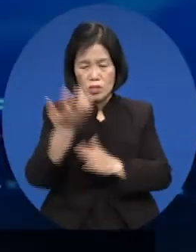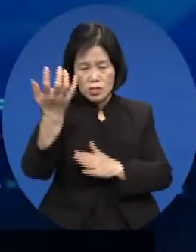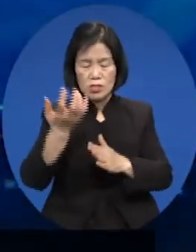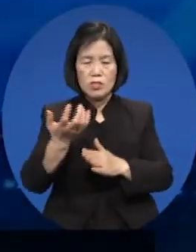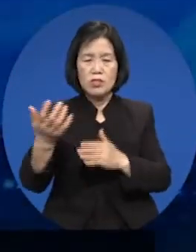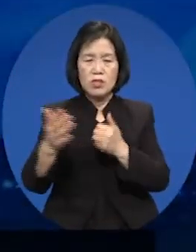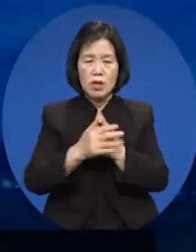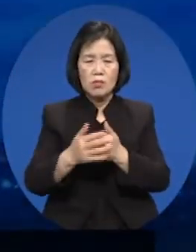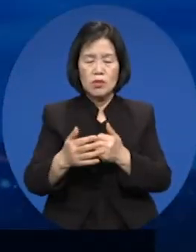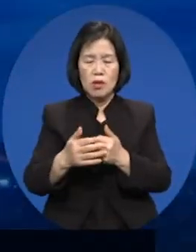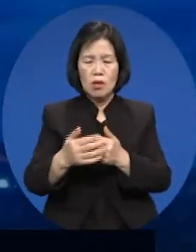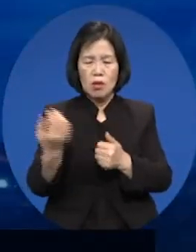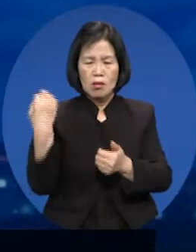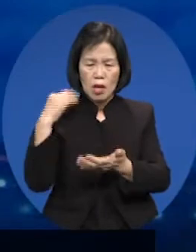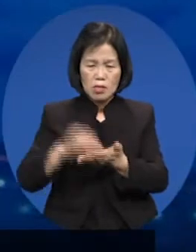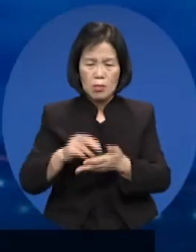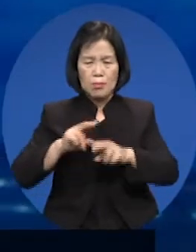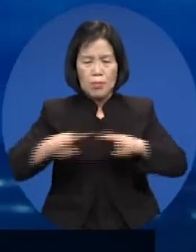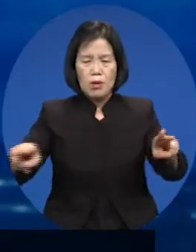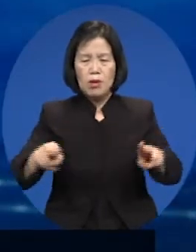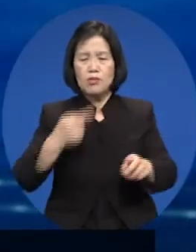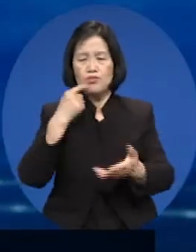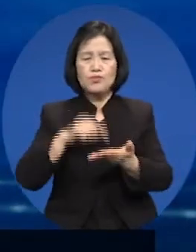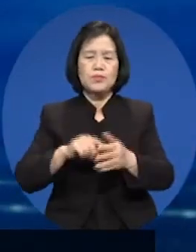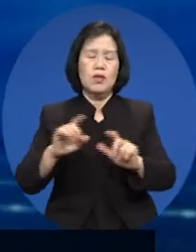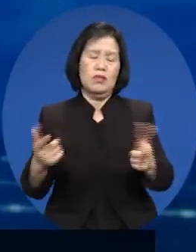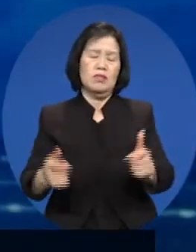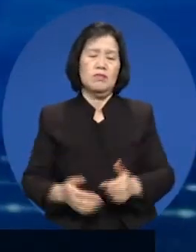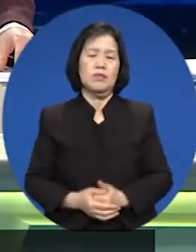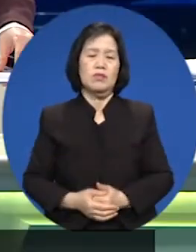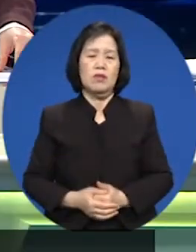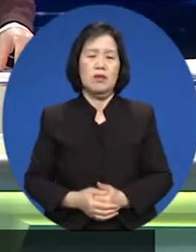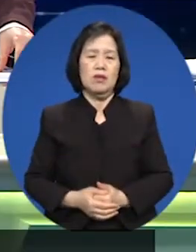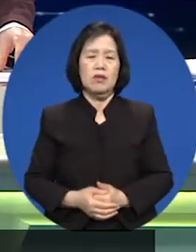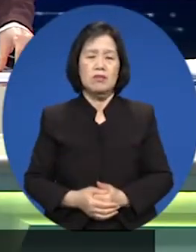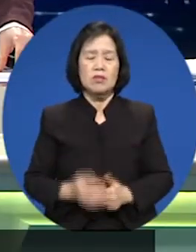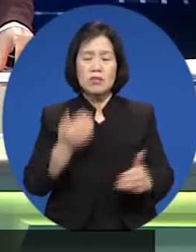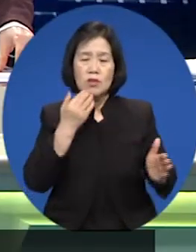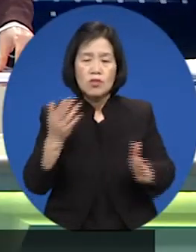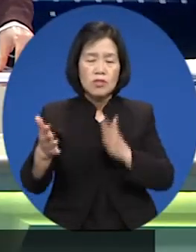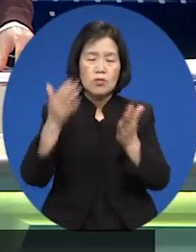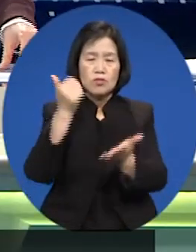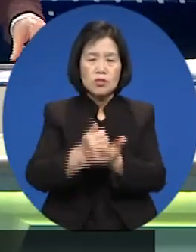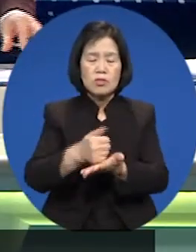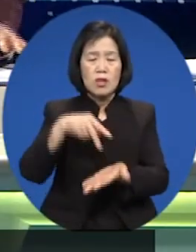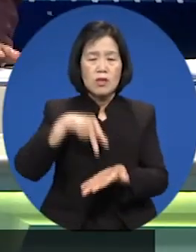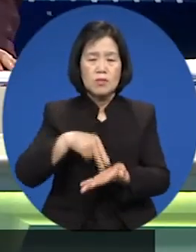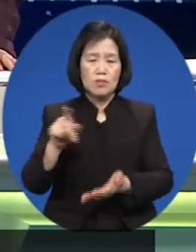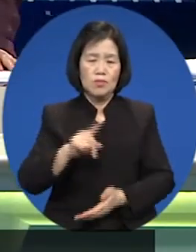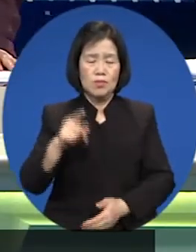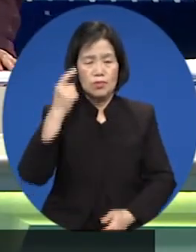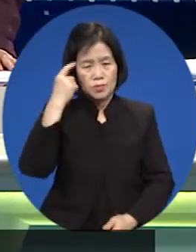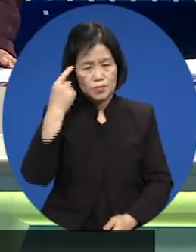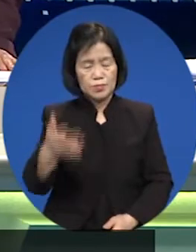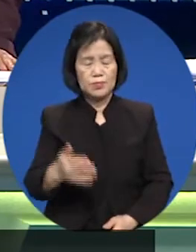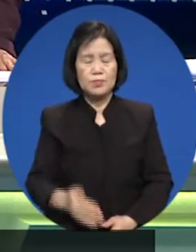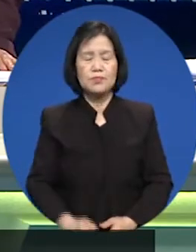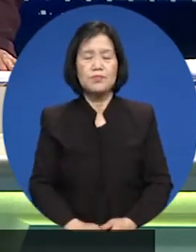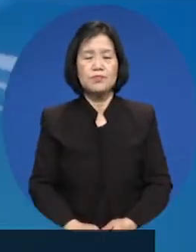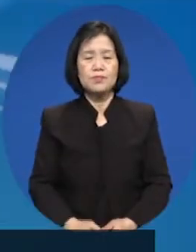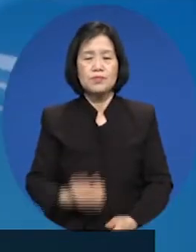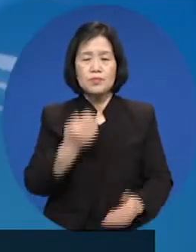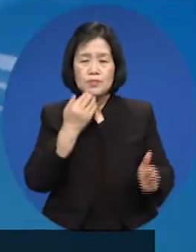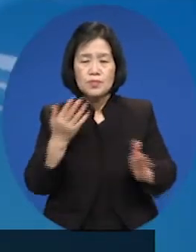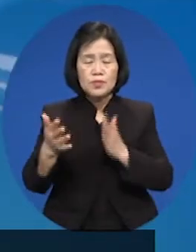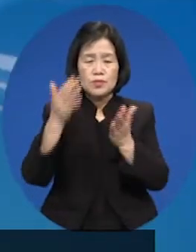때문에 이것을 처리하기도 또 쉽지 않은 상황인 것 같습니다. 혹시 이재명 경기도지사 좀 얘기한 부분이 있나요? 네, 이재명 지사는